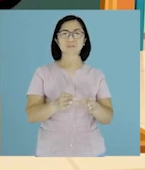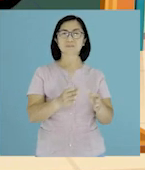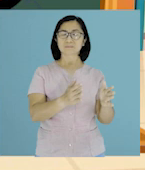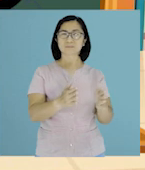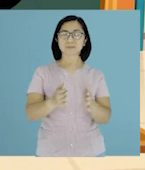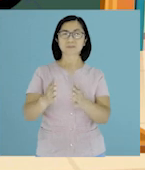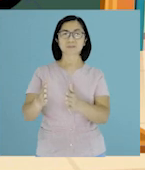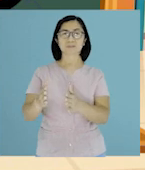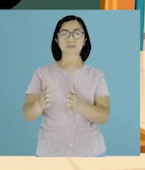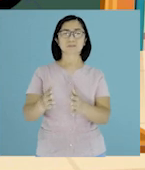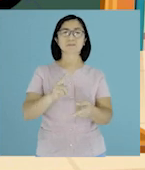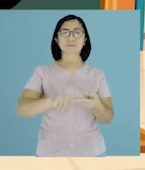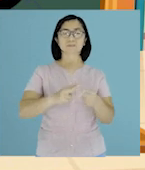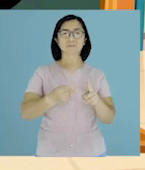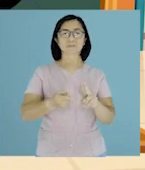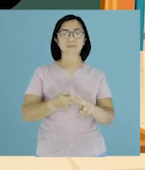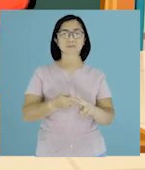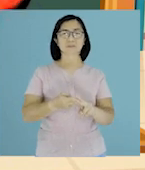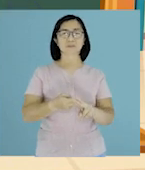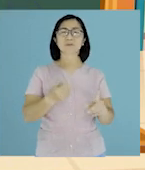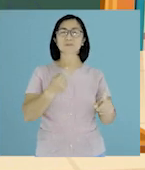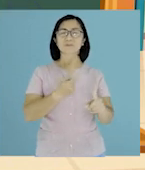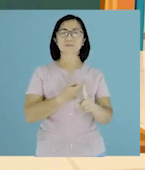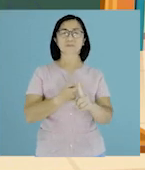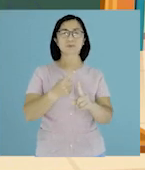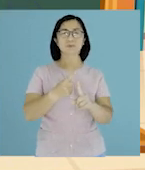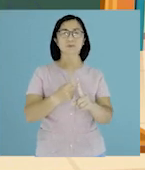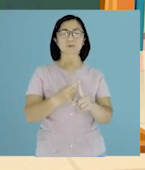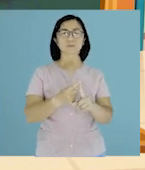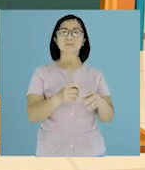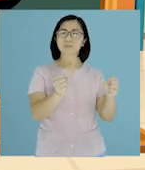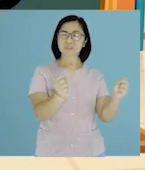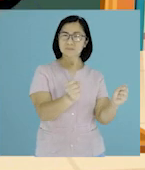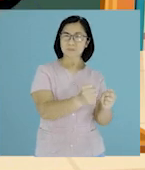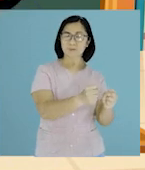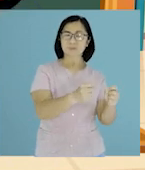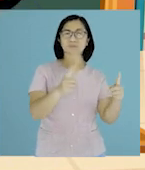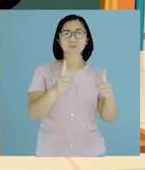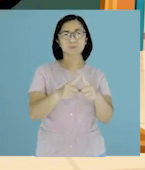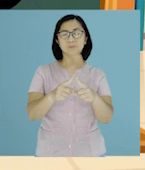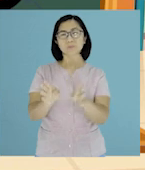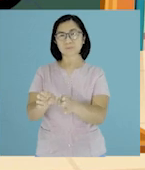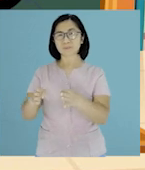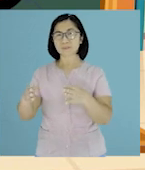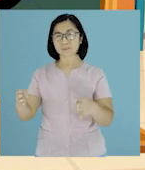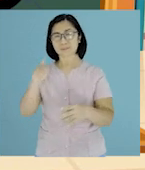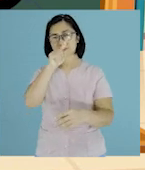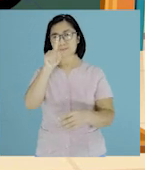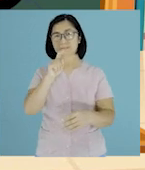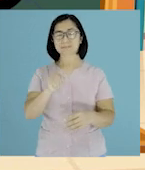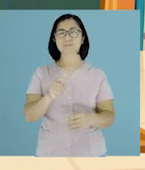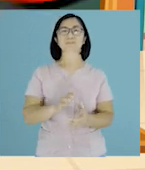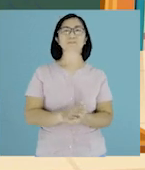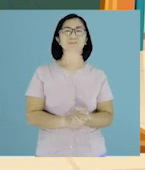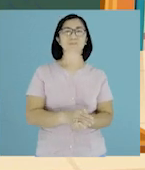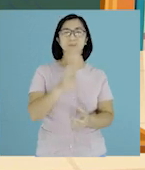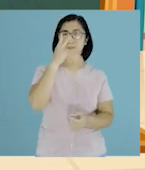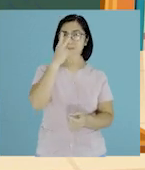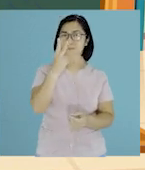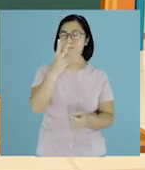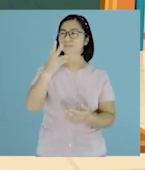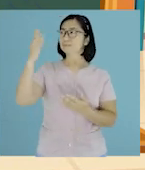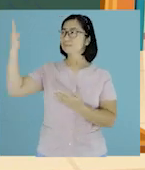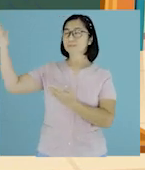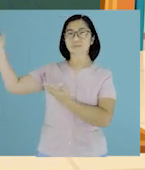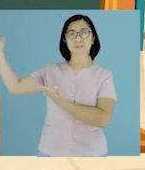Paano naman kung aayusin ang mga numero mula sa pinakamaliit hanggang sa pinakamalaki?